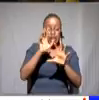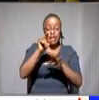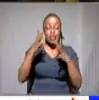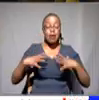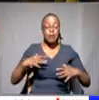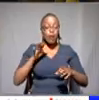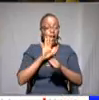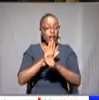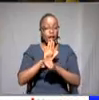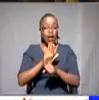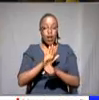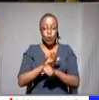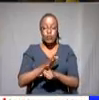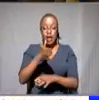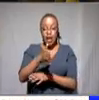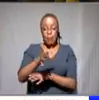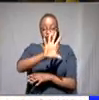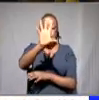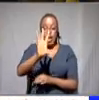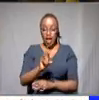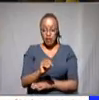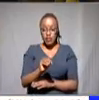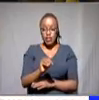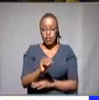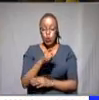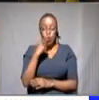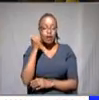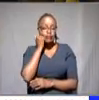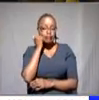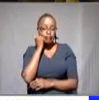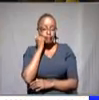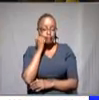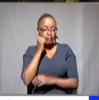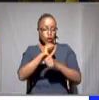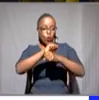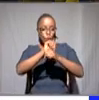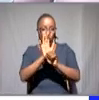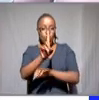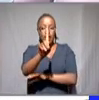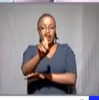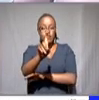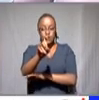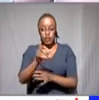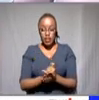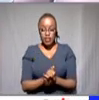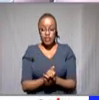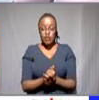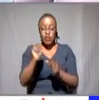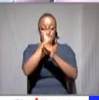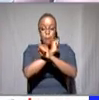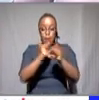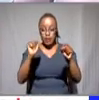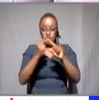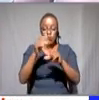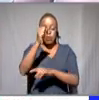adu alige muno dhini wa getarukia Afrika. Alia magomiru ni homeno ya COVID-19. Na president wa fruri wa